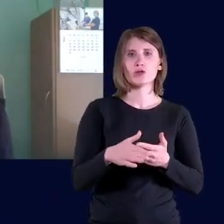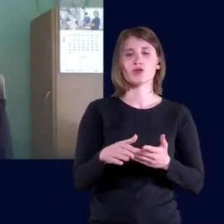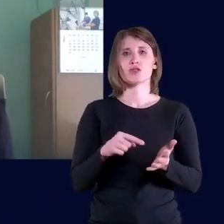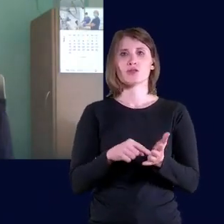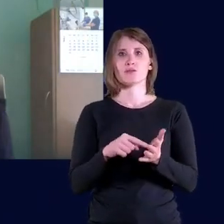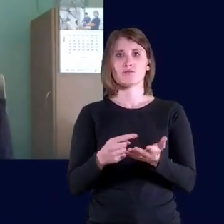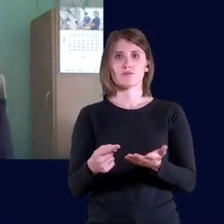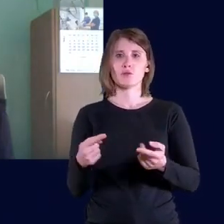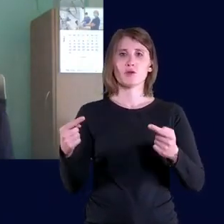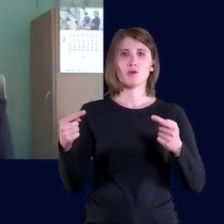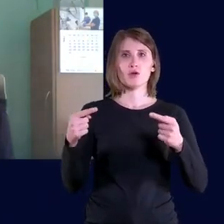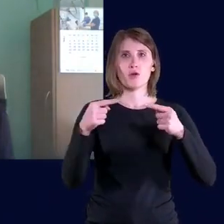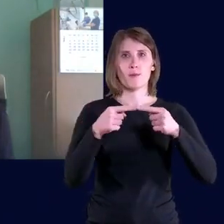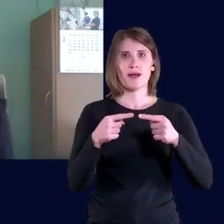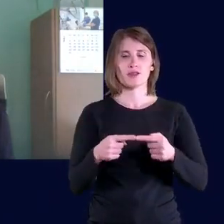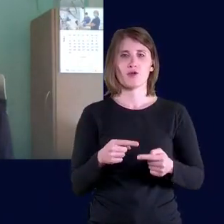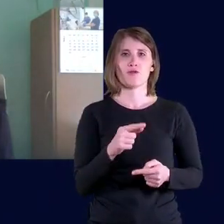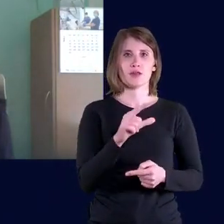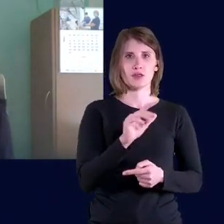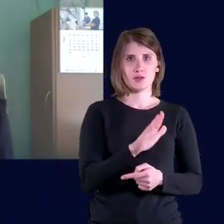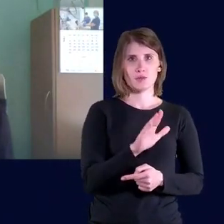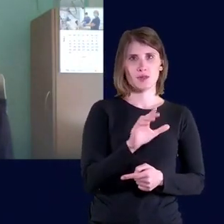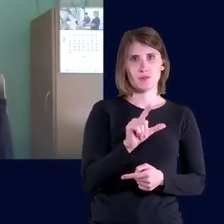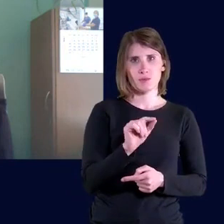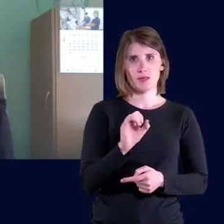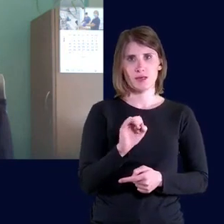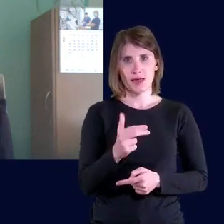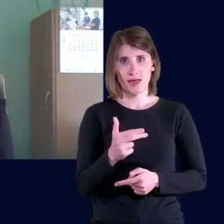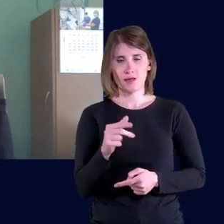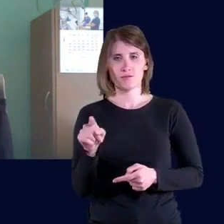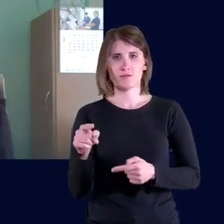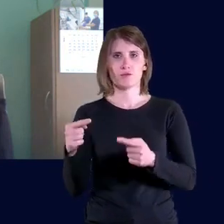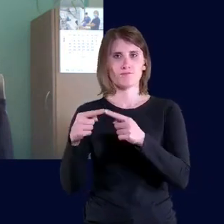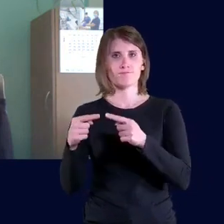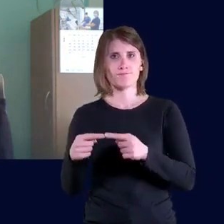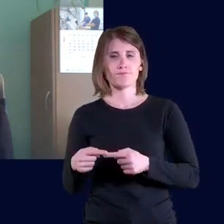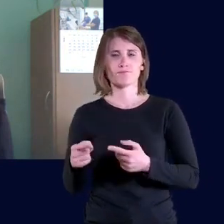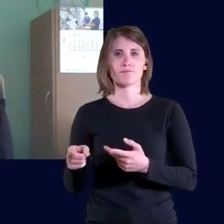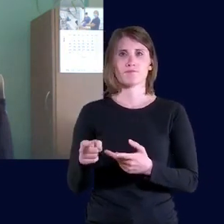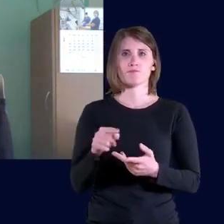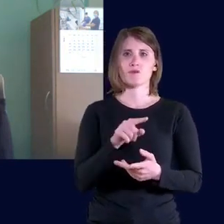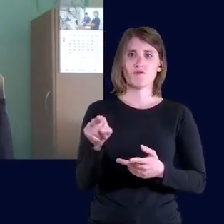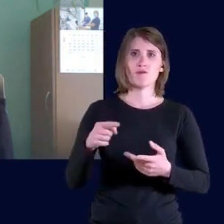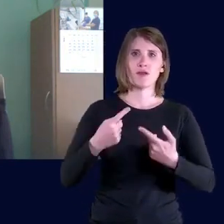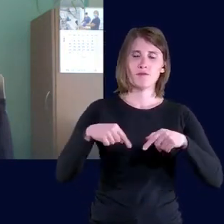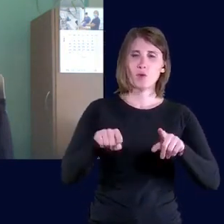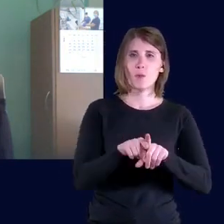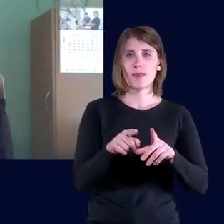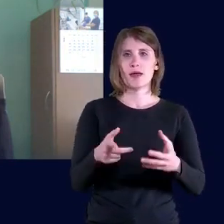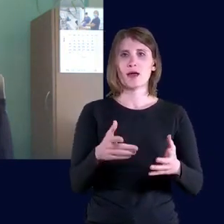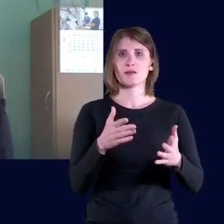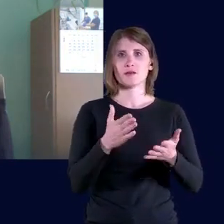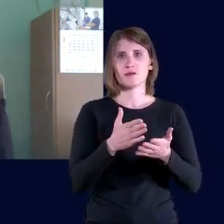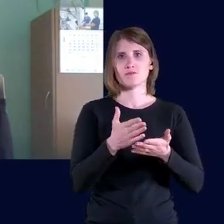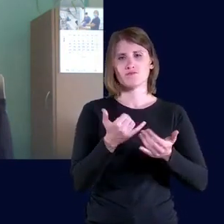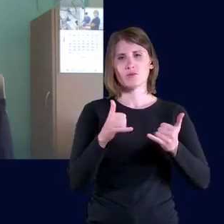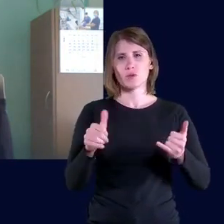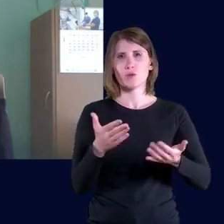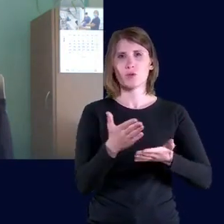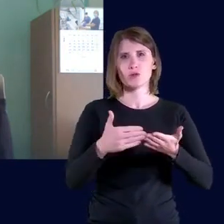dostosowaniem p.p.m. do standardów wcg Jak kształtowała się państwa realizacja poszczególnych